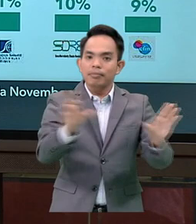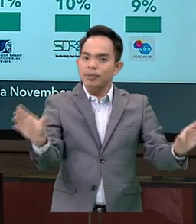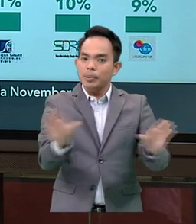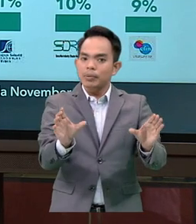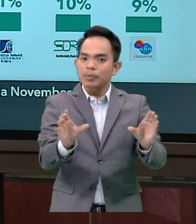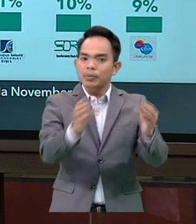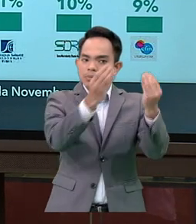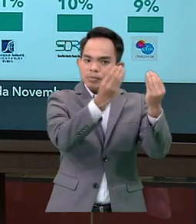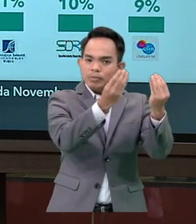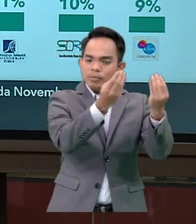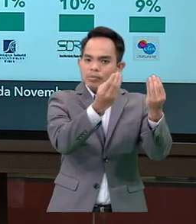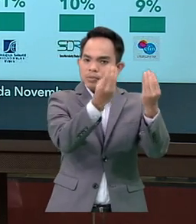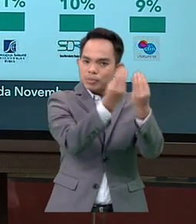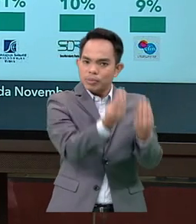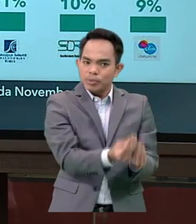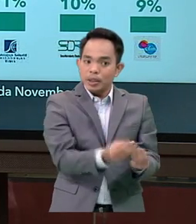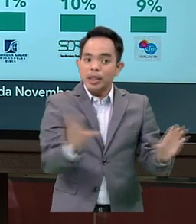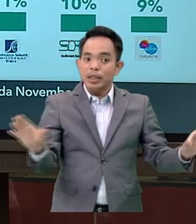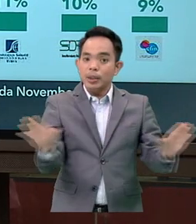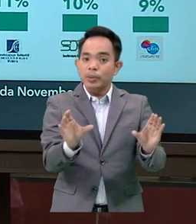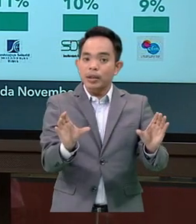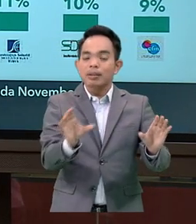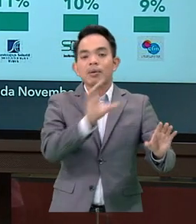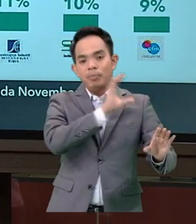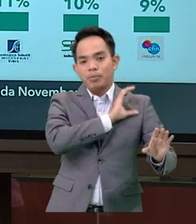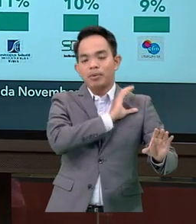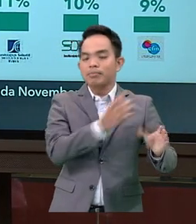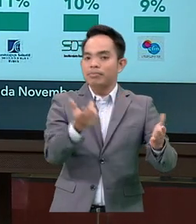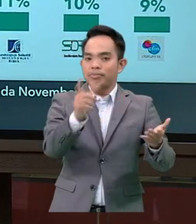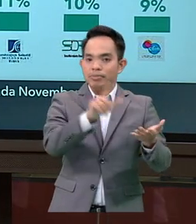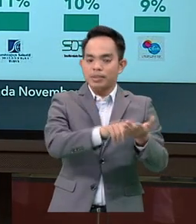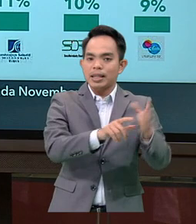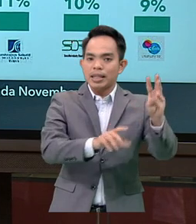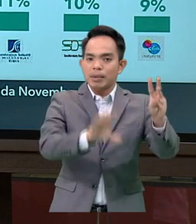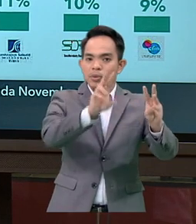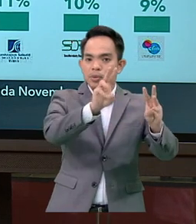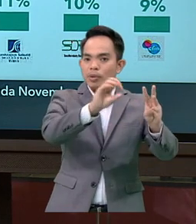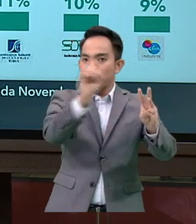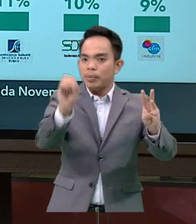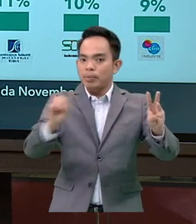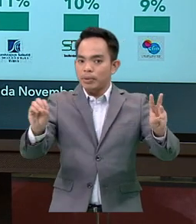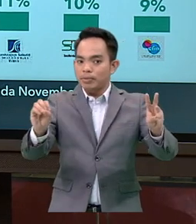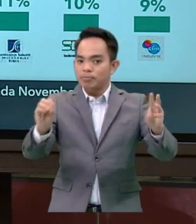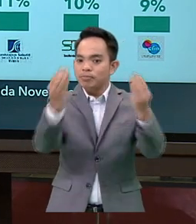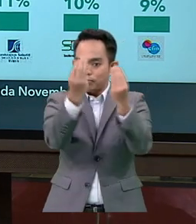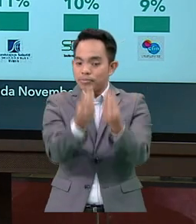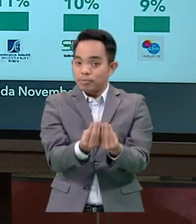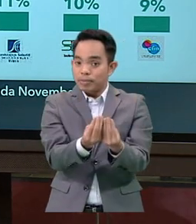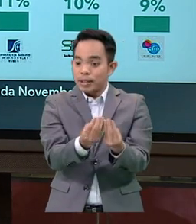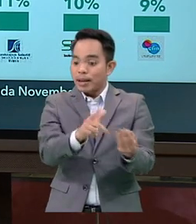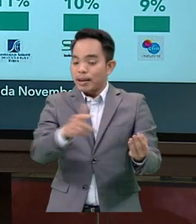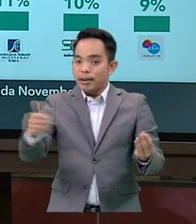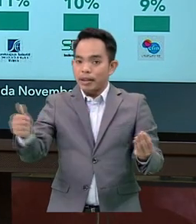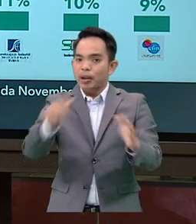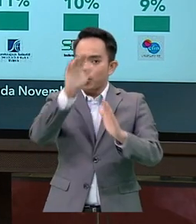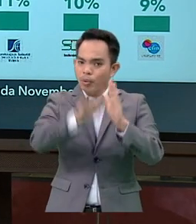majoriti daripada laporan-laporan tersebut dibuat kepada pihak polis diraja Malaysia 62% dan selebihnya angka yang